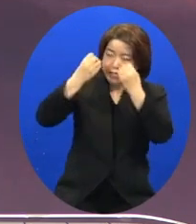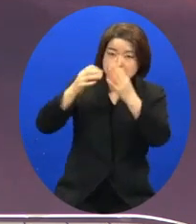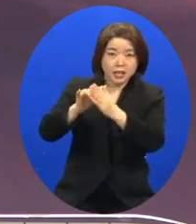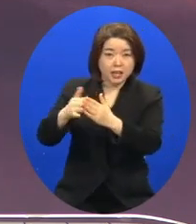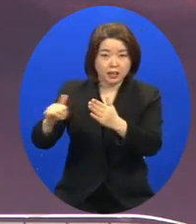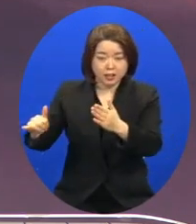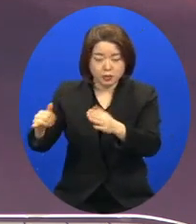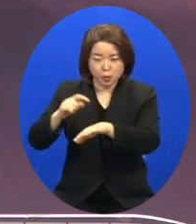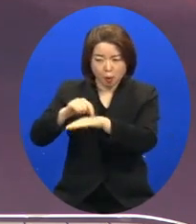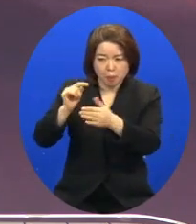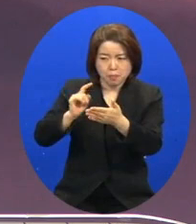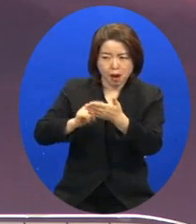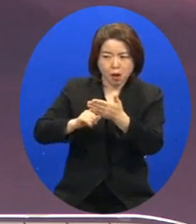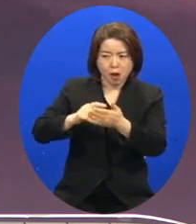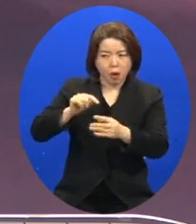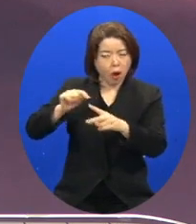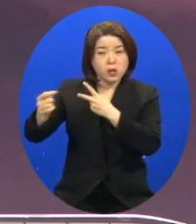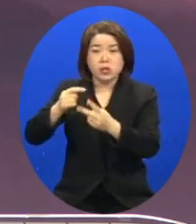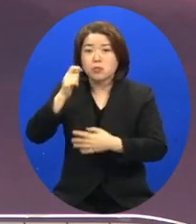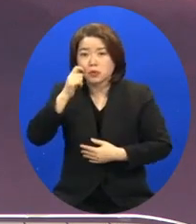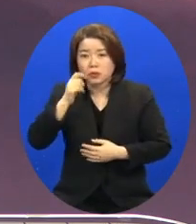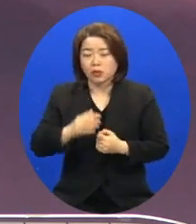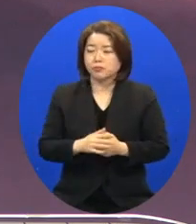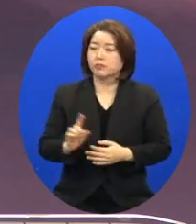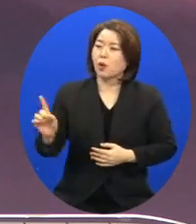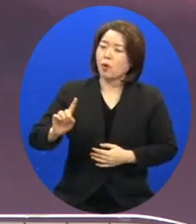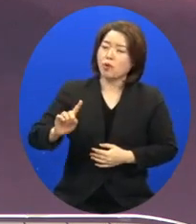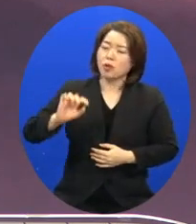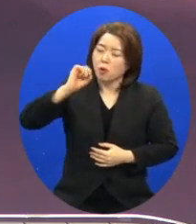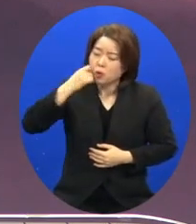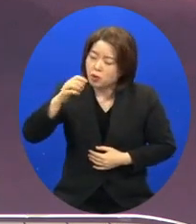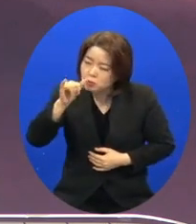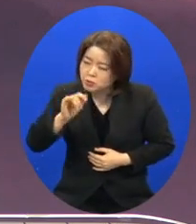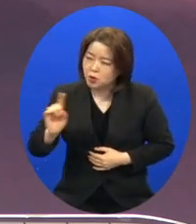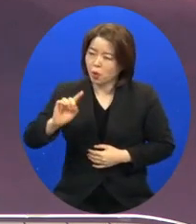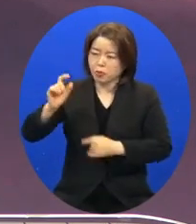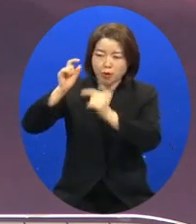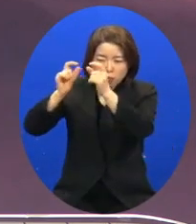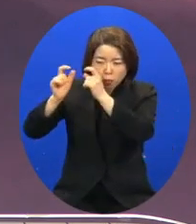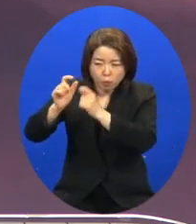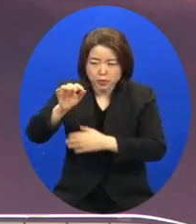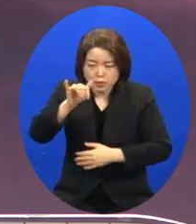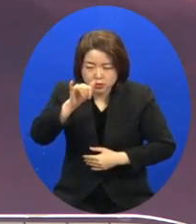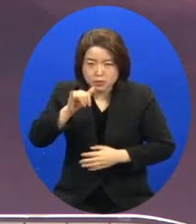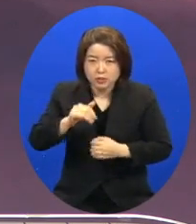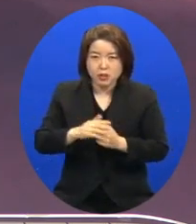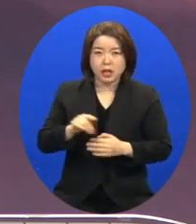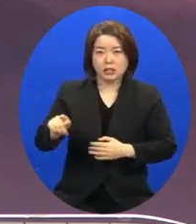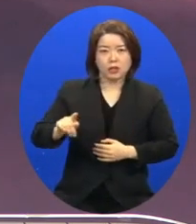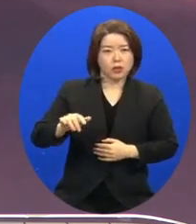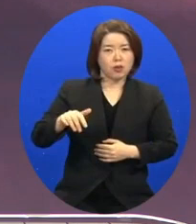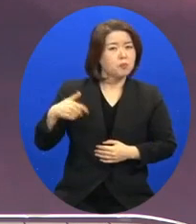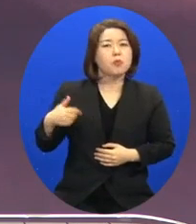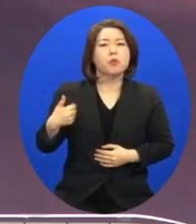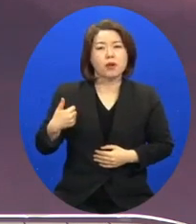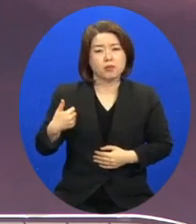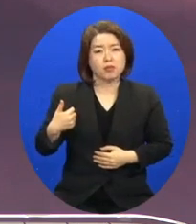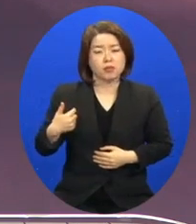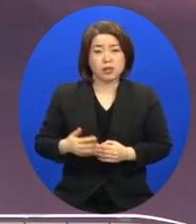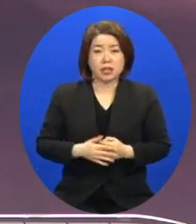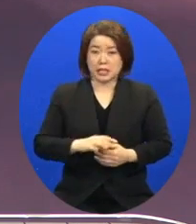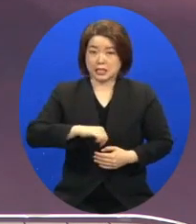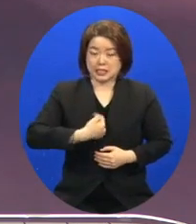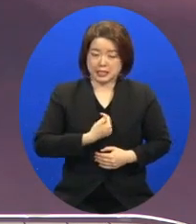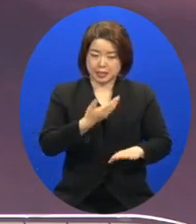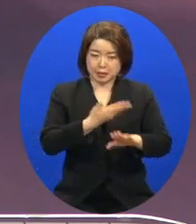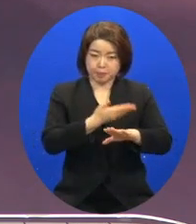정말 이해를 못했대요. 그분들이 어떤 어려움이 있을지 어떤 고민이 있을지 그걸 정말 몰랐대요. 자기가 그렇게